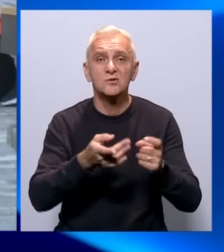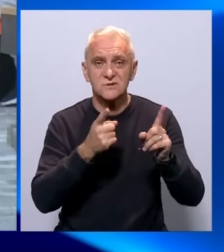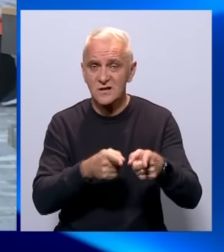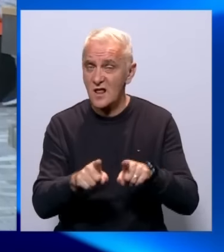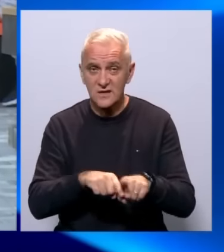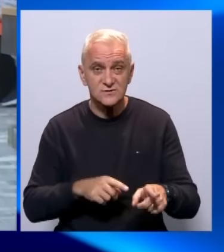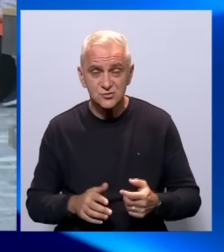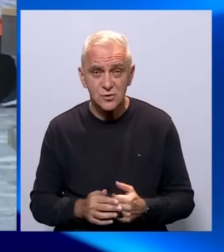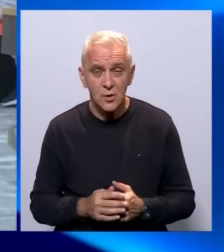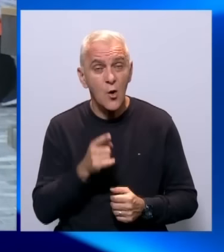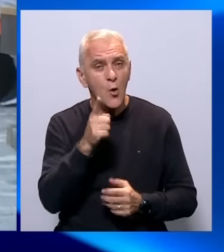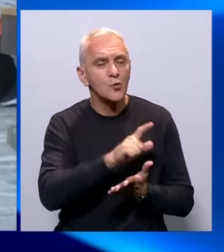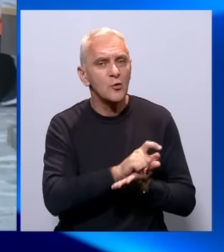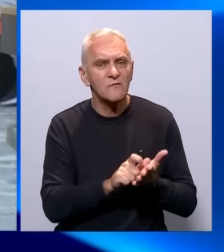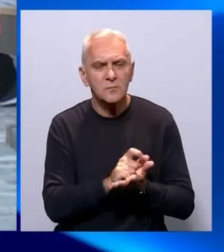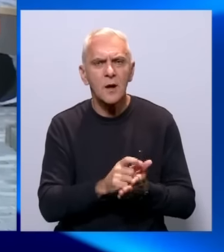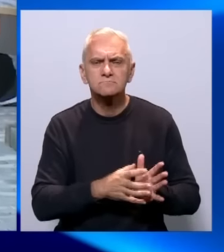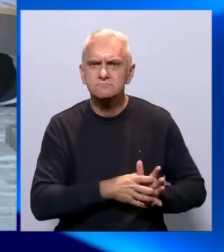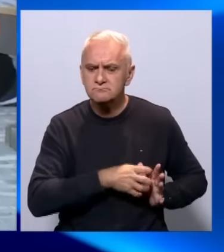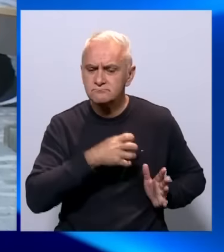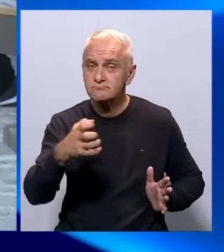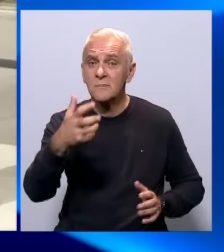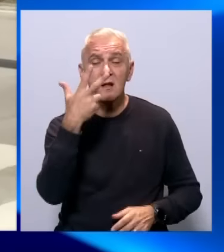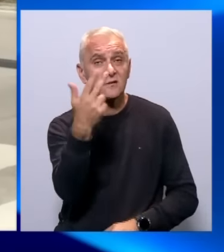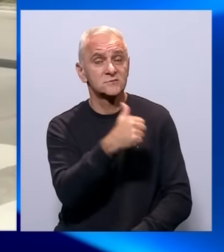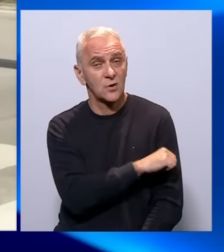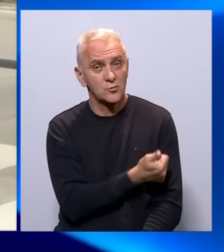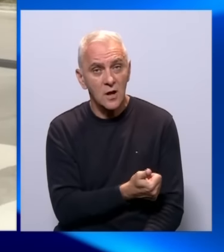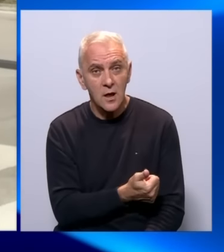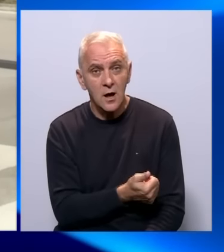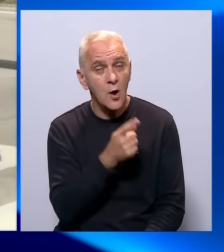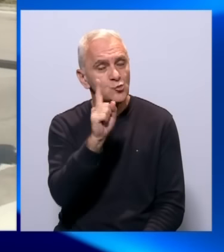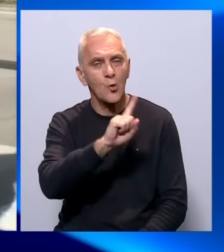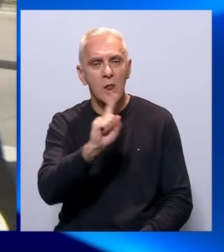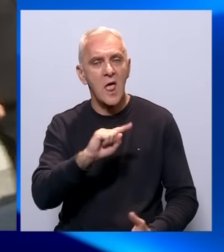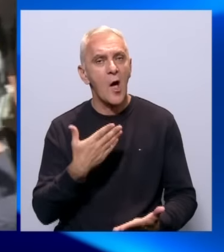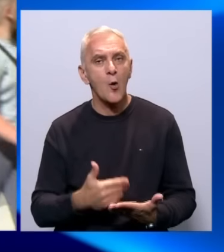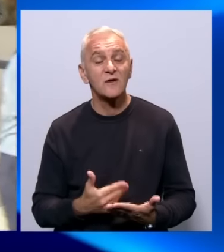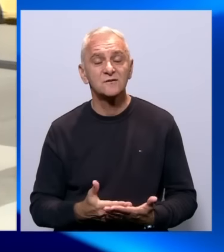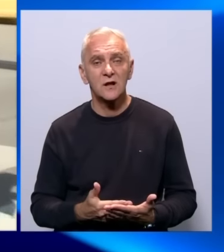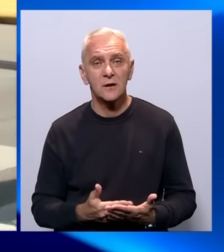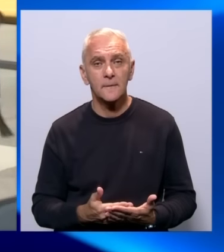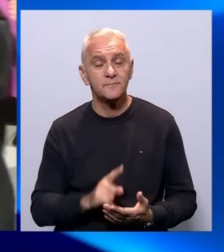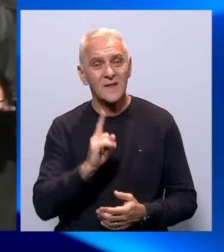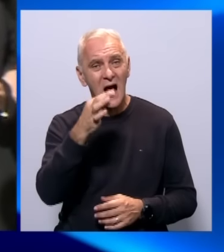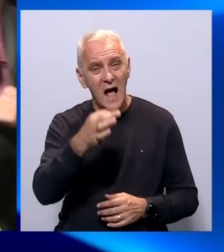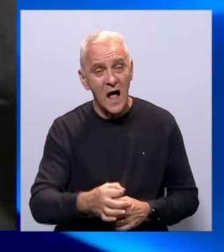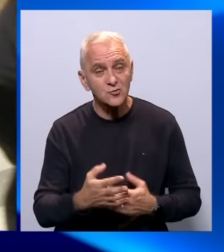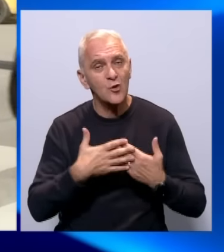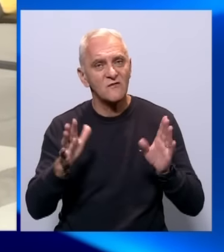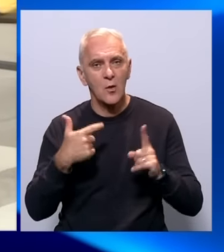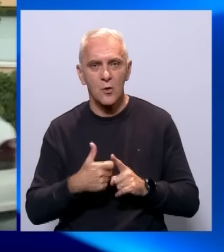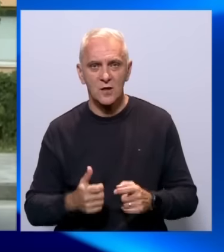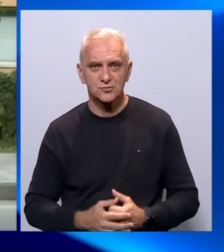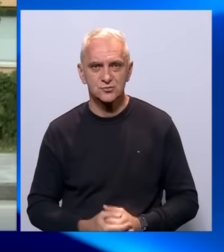periodu. Međutim, taj period je trajao gotovo 3 decenije i to nije opravdana činjenica ni za kanton ni za Veliku